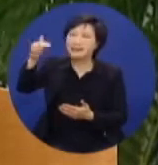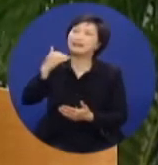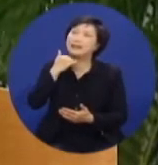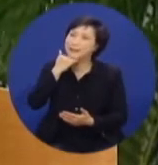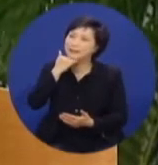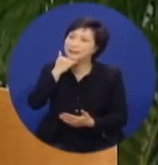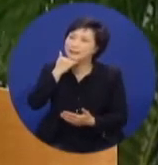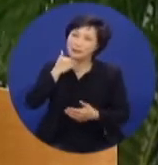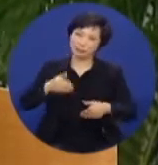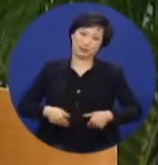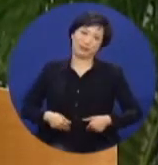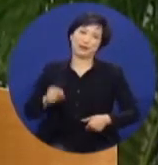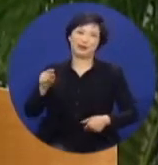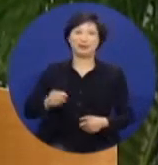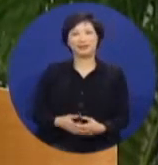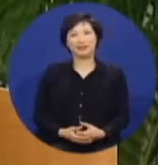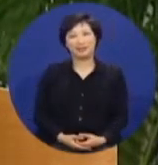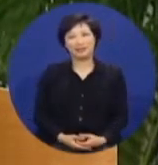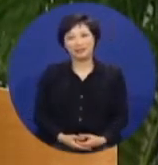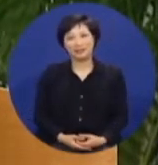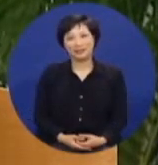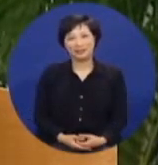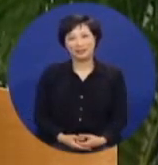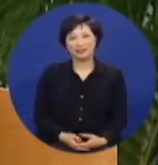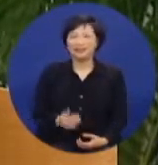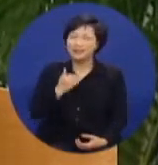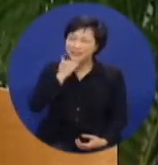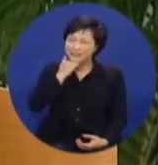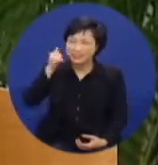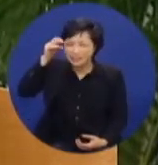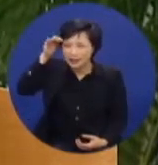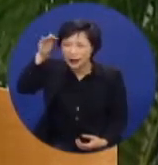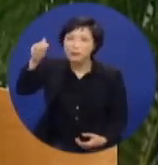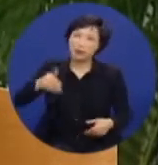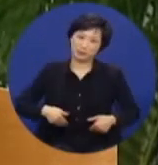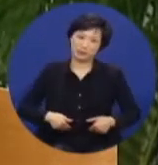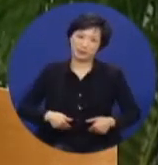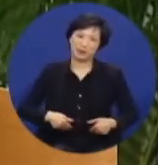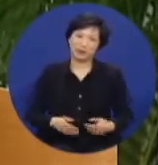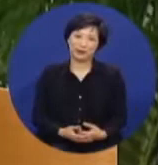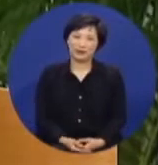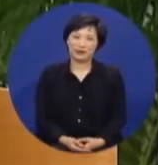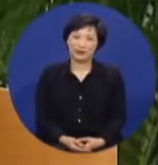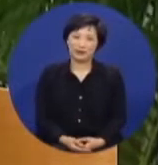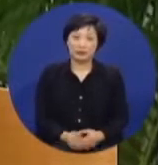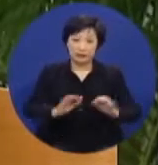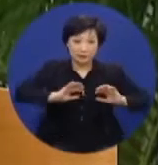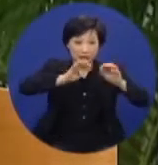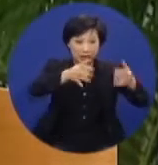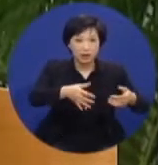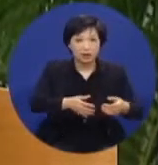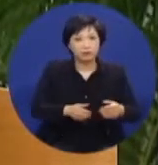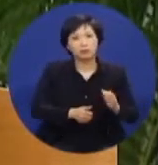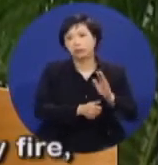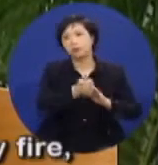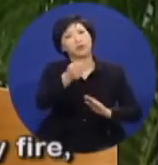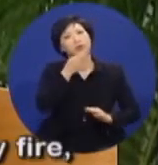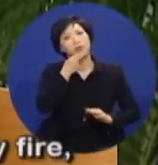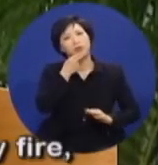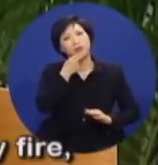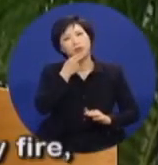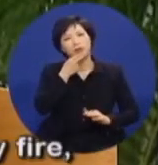판결이 섬 오하라 판결이 3 와라 세상은 소망이 없다